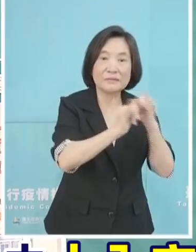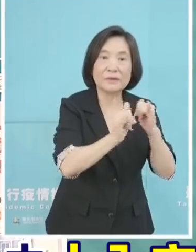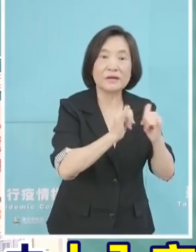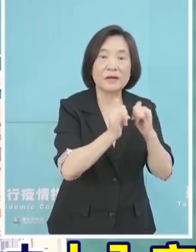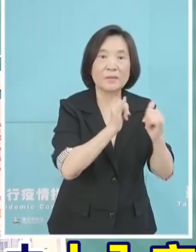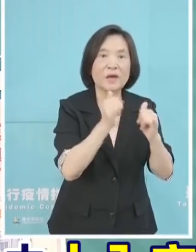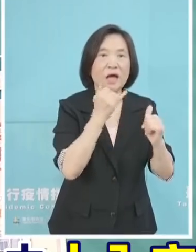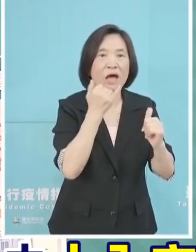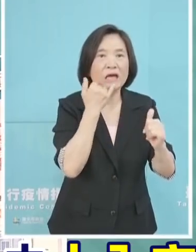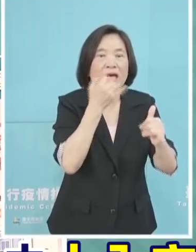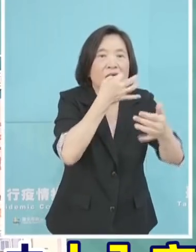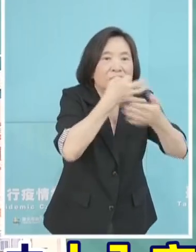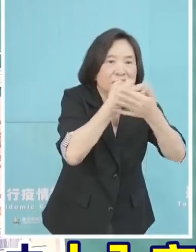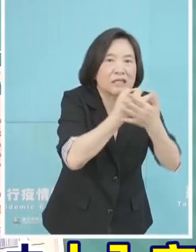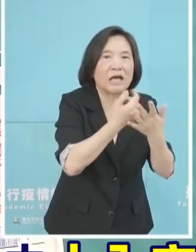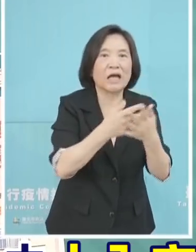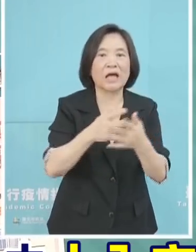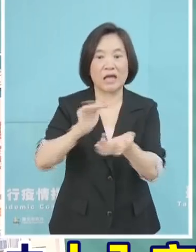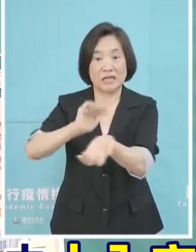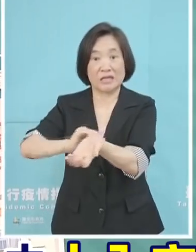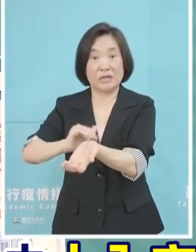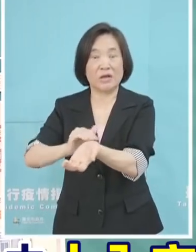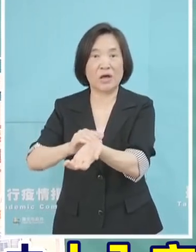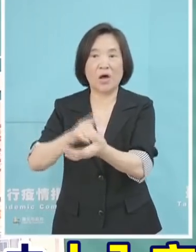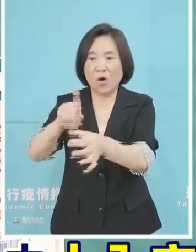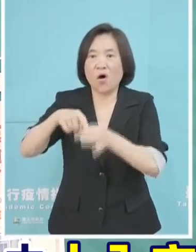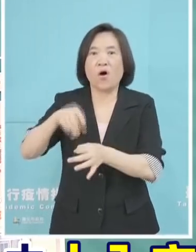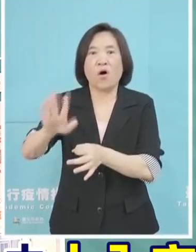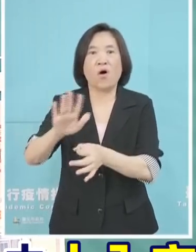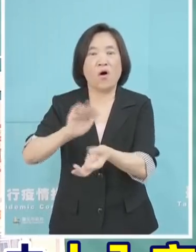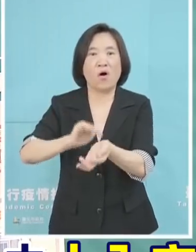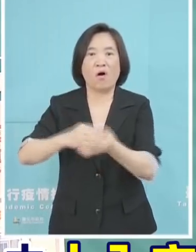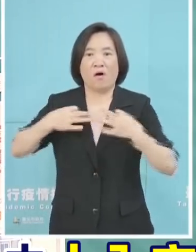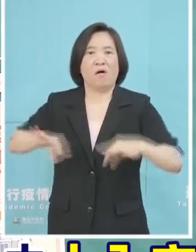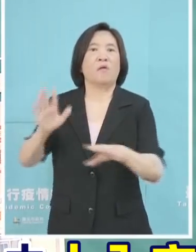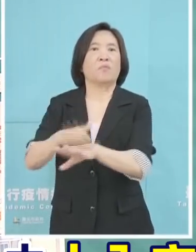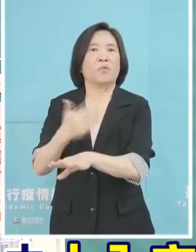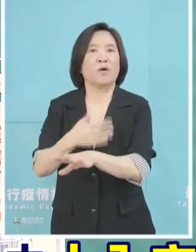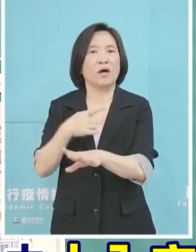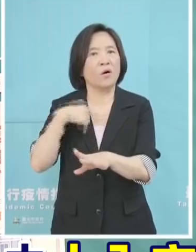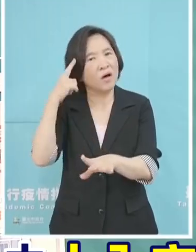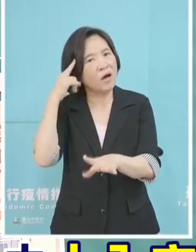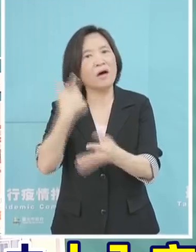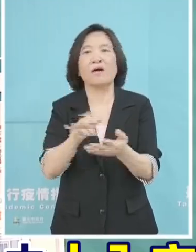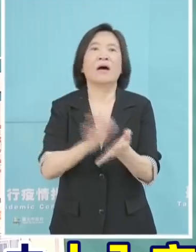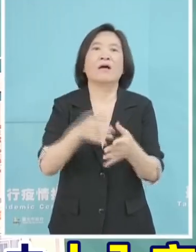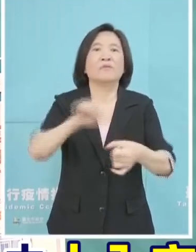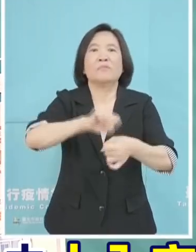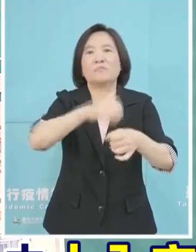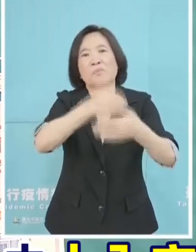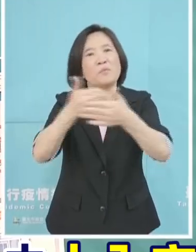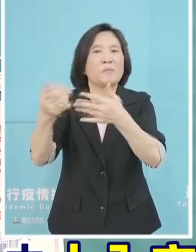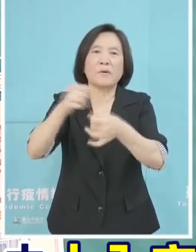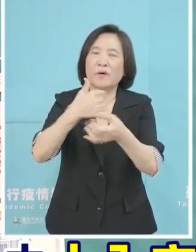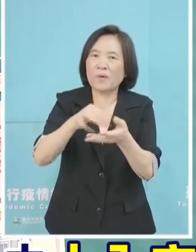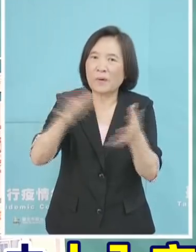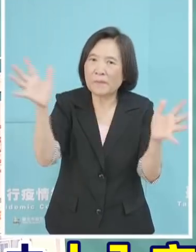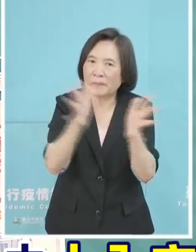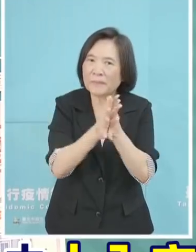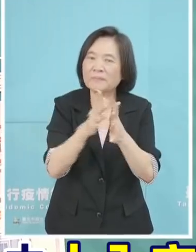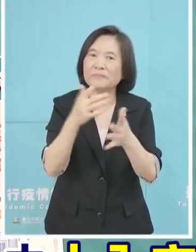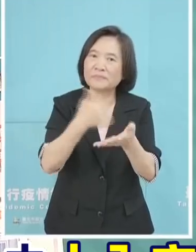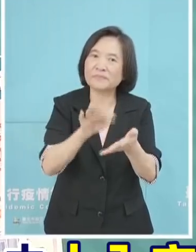担。事实上哦，用人头费是最简单的哈，就是加加减减哦，求一个平均数给他们。所以我们当时就打算